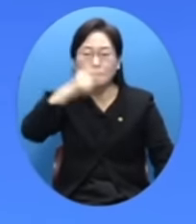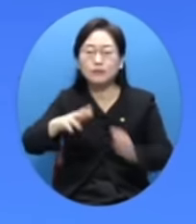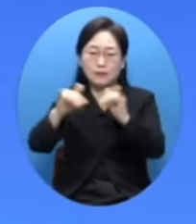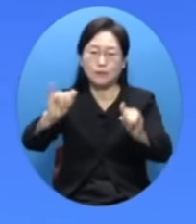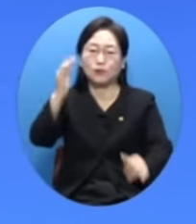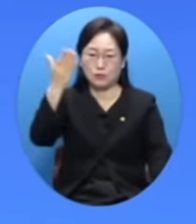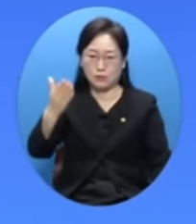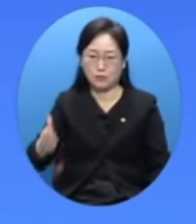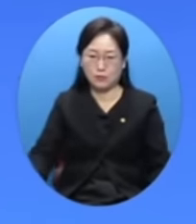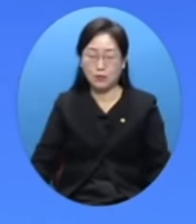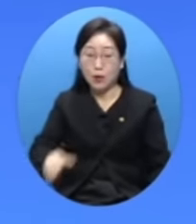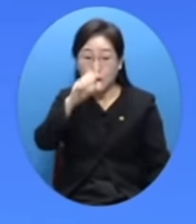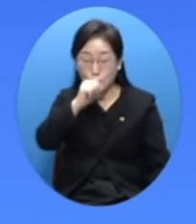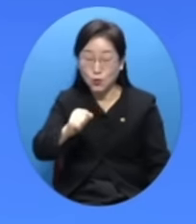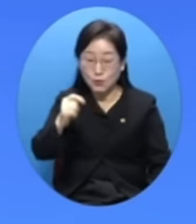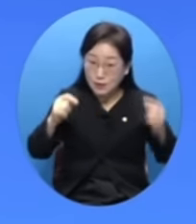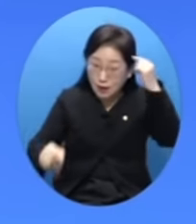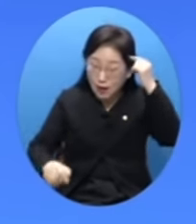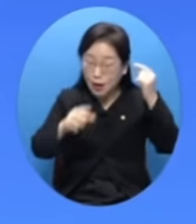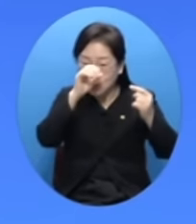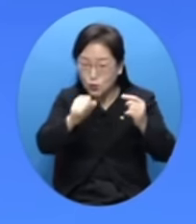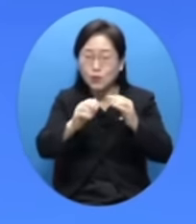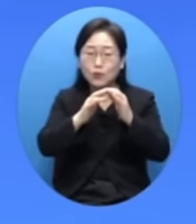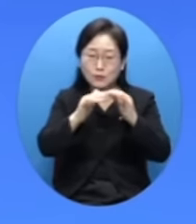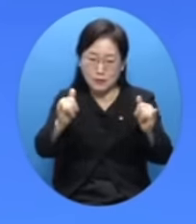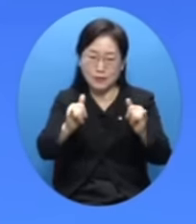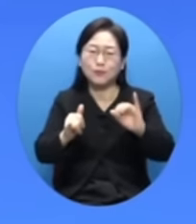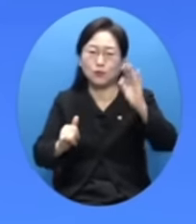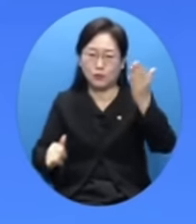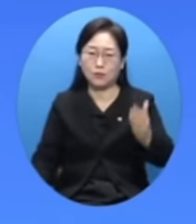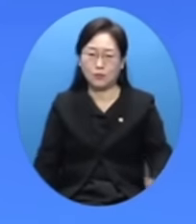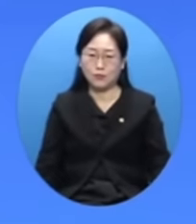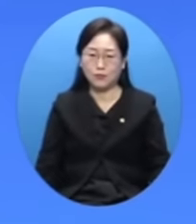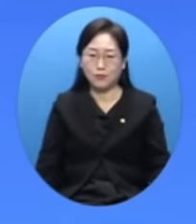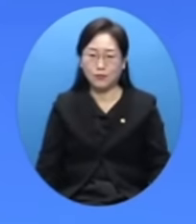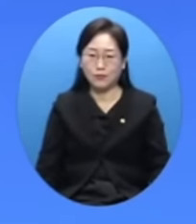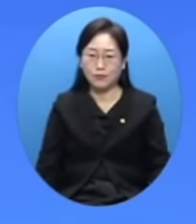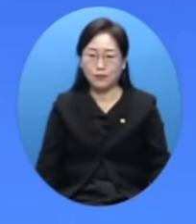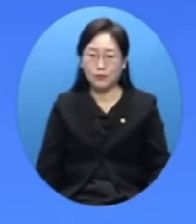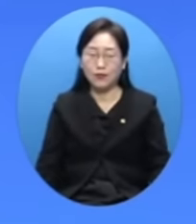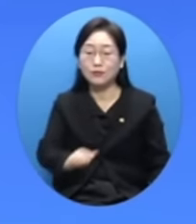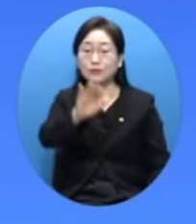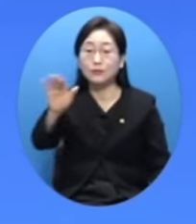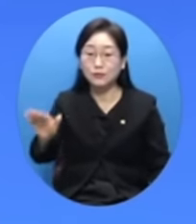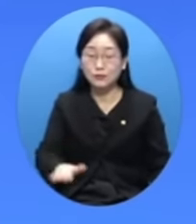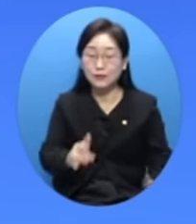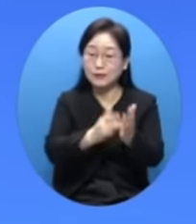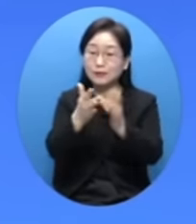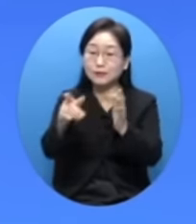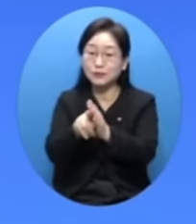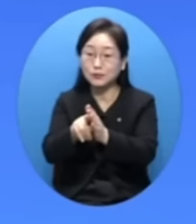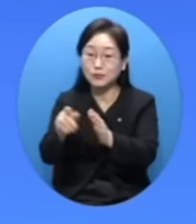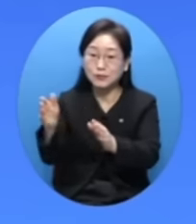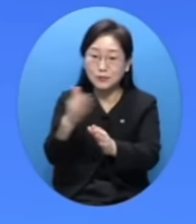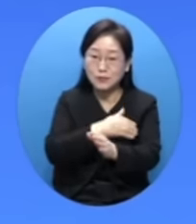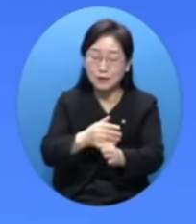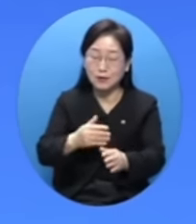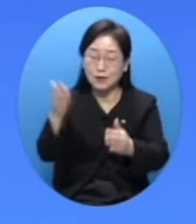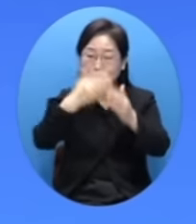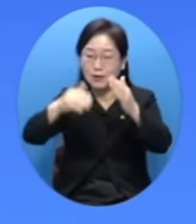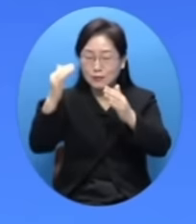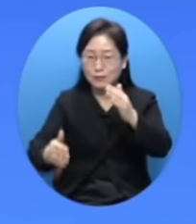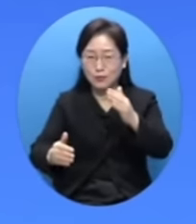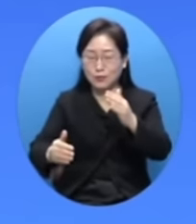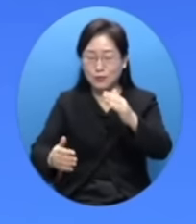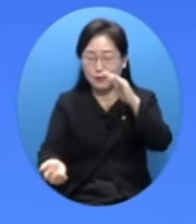것입니다 좋은 생활을 하면 좋은 생각 좋은 사람이 되는 것입니다 그래서 우리는 예수 믿고 나서 절대 긍정 절대